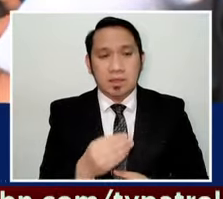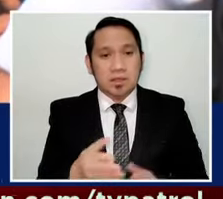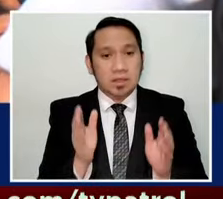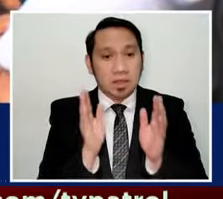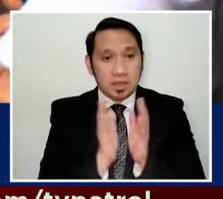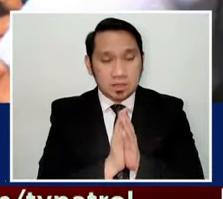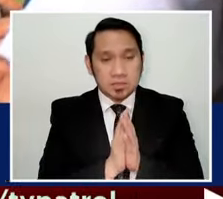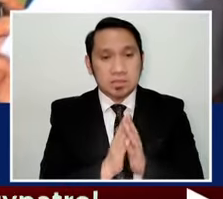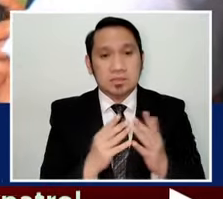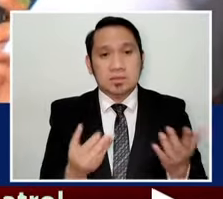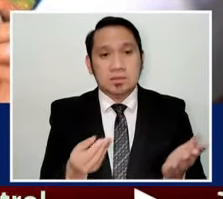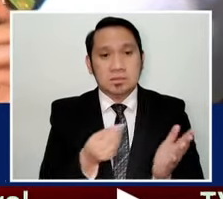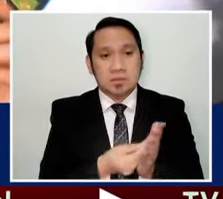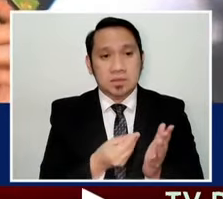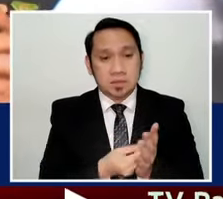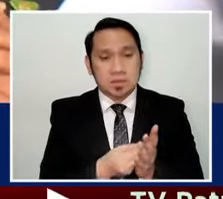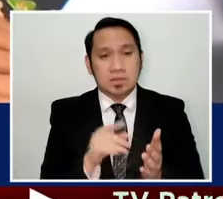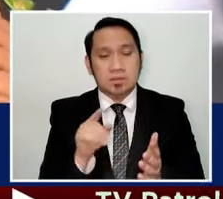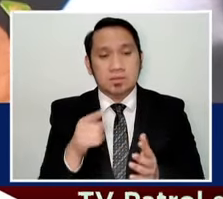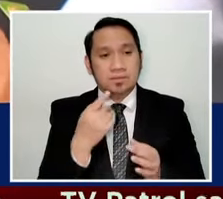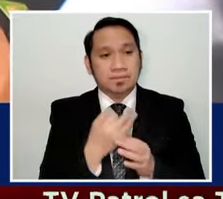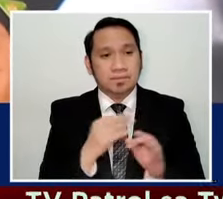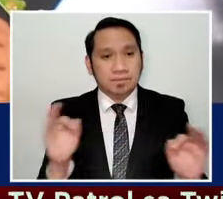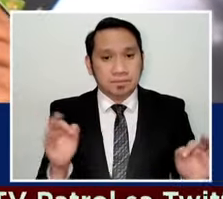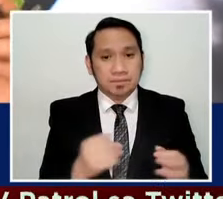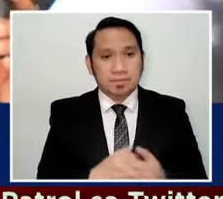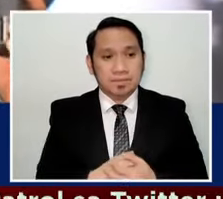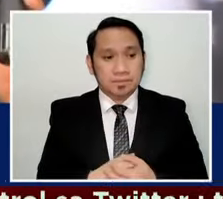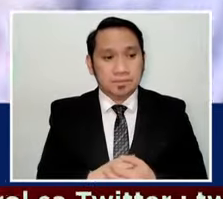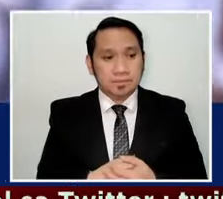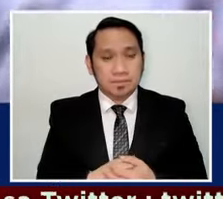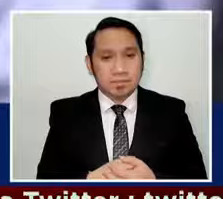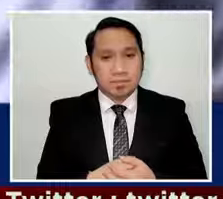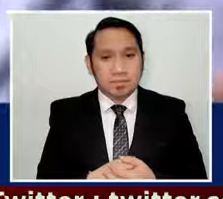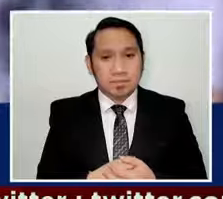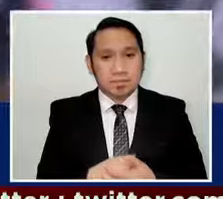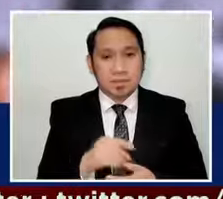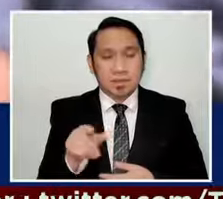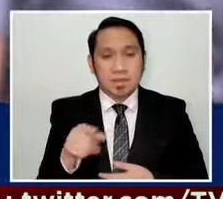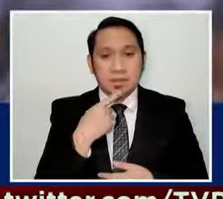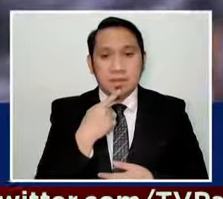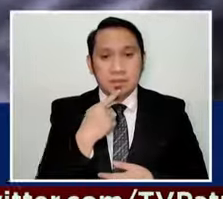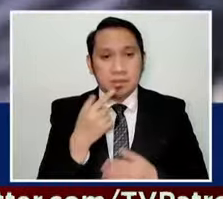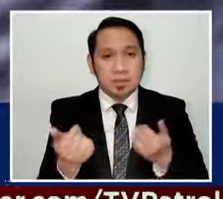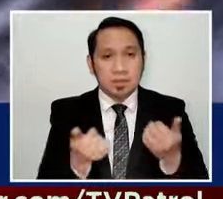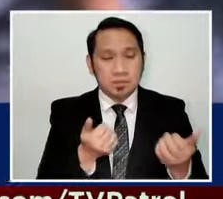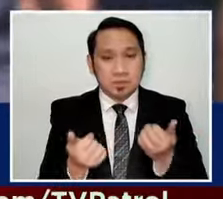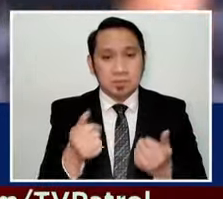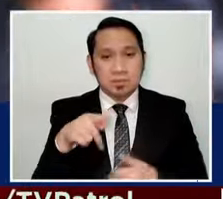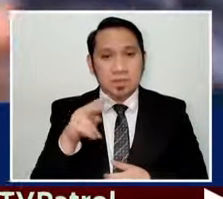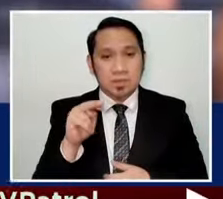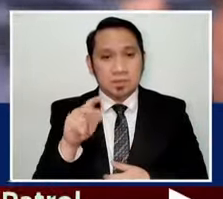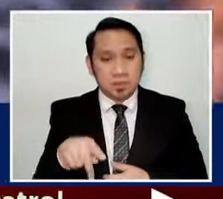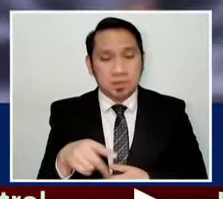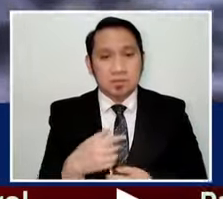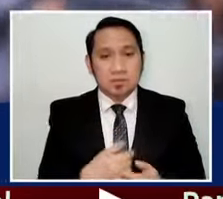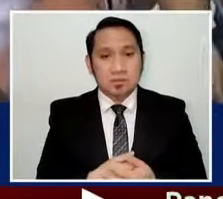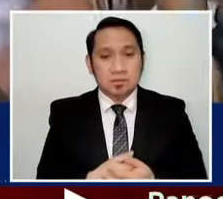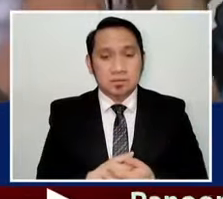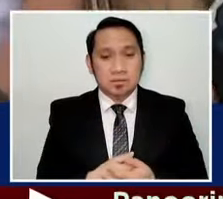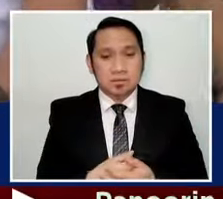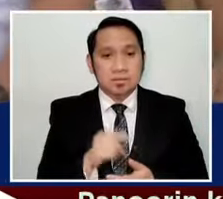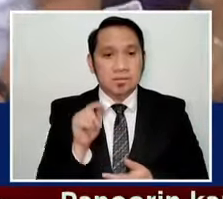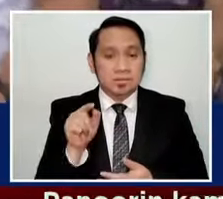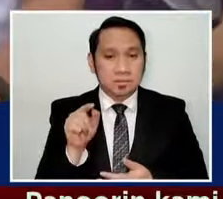ng pera para makalaya ayon sa Deputy Chief for Immigration o Administration ng PNP na si Police Lieutenant